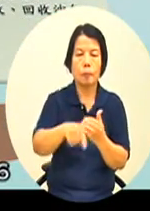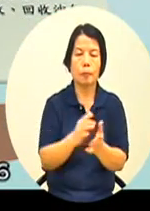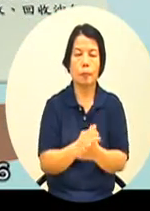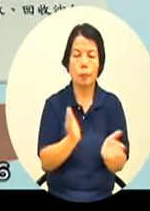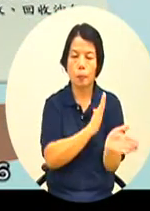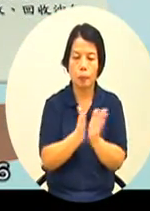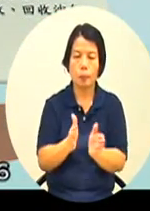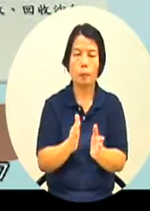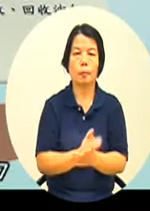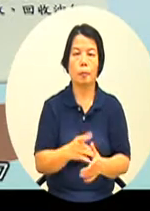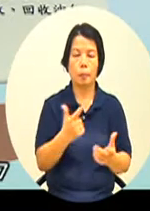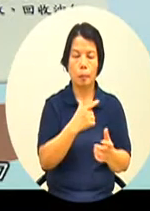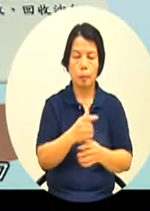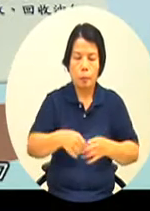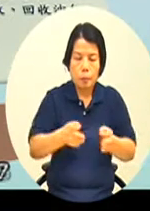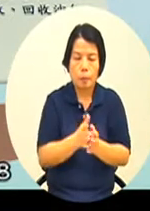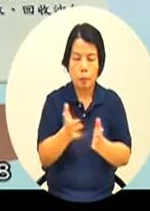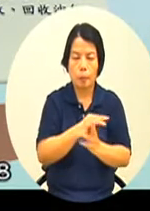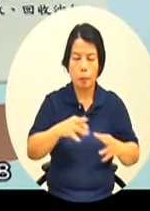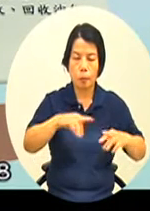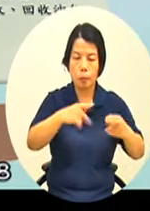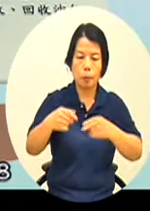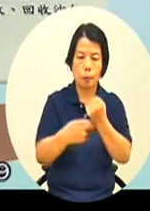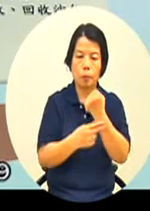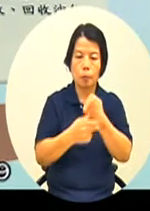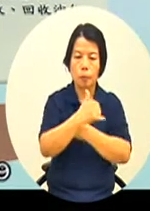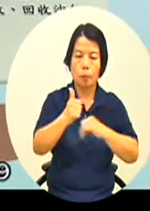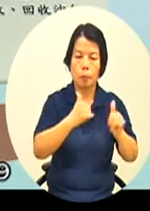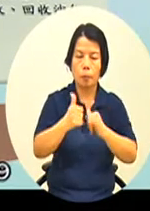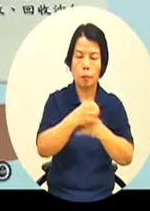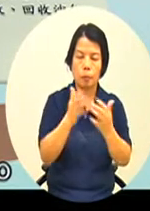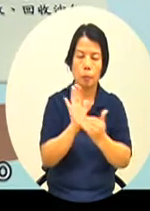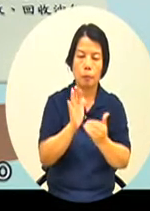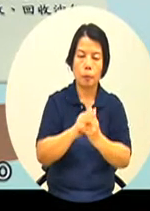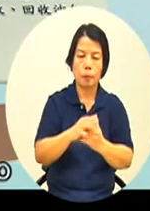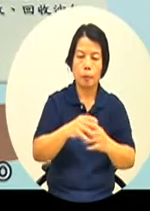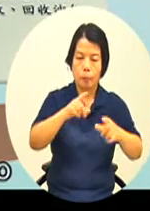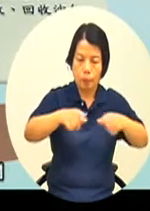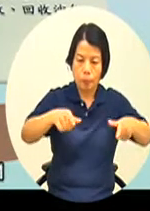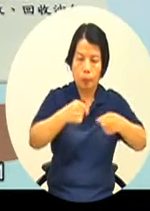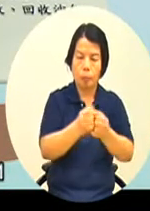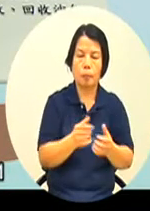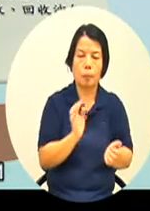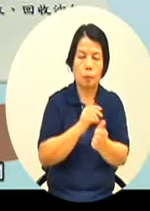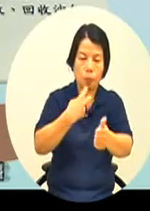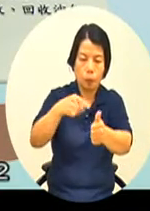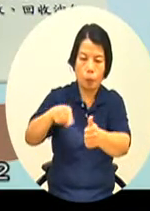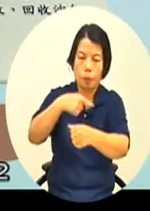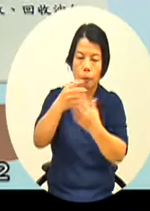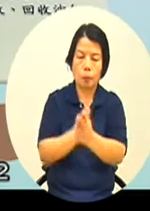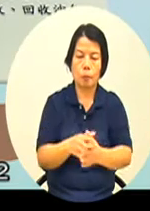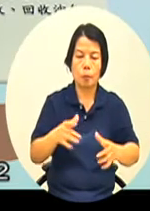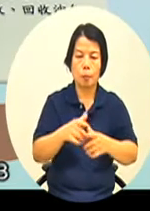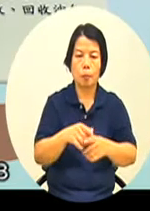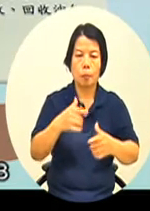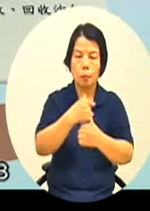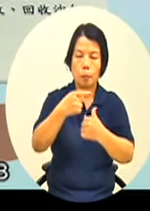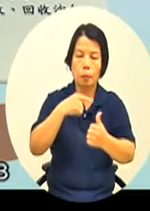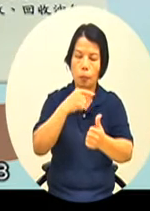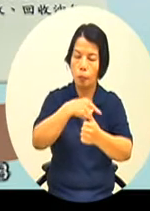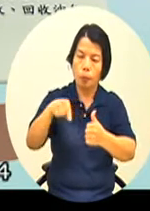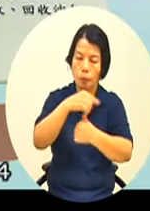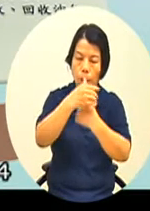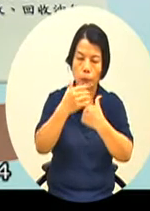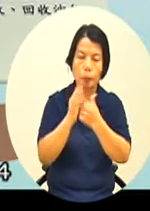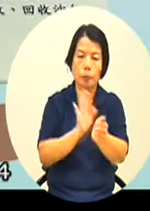准备的部分，我们随时更新我们的里民防灾卡，我们督导各区辖内的一个保全户的一个名册。那特